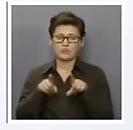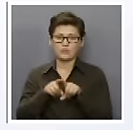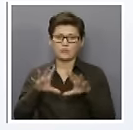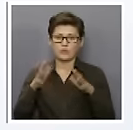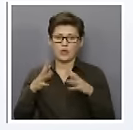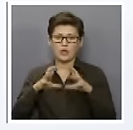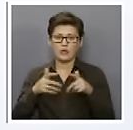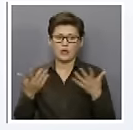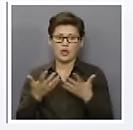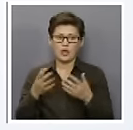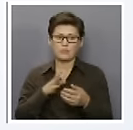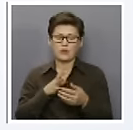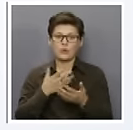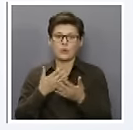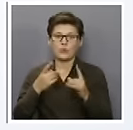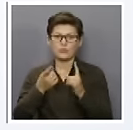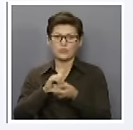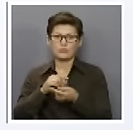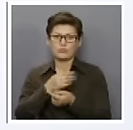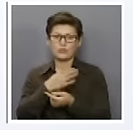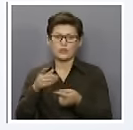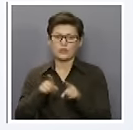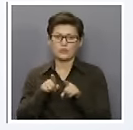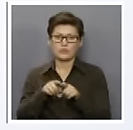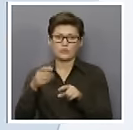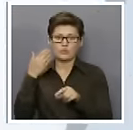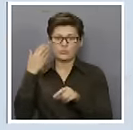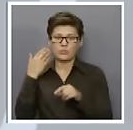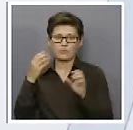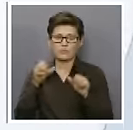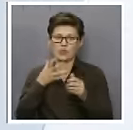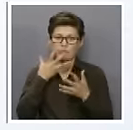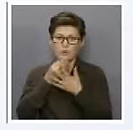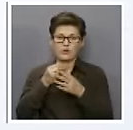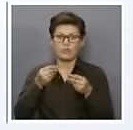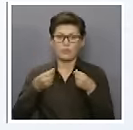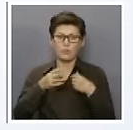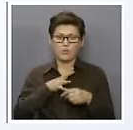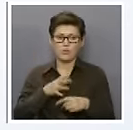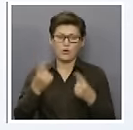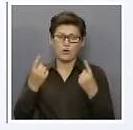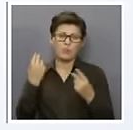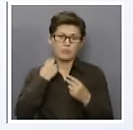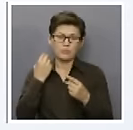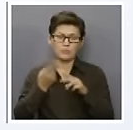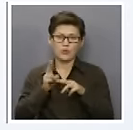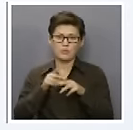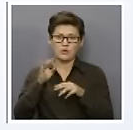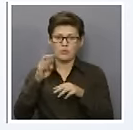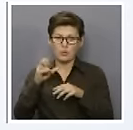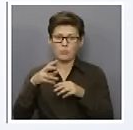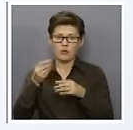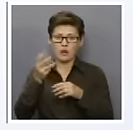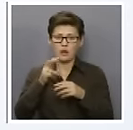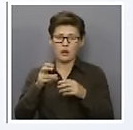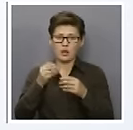дүрбелең. Әлемдегі қандай да бір өзгерістер бізге оп-оңай салқын тигізуі мүмкін. Ұлыбританиядағы референдумның нәтижесі валюта һәм